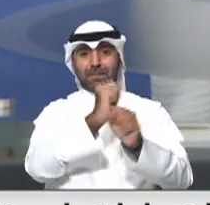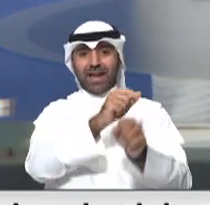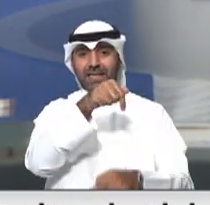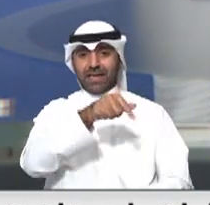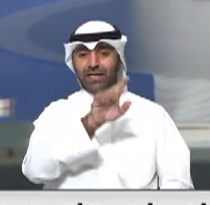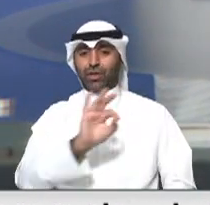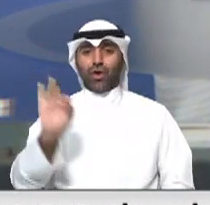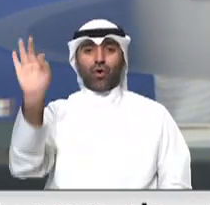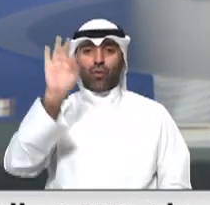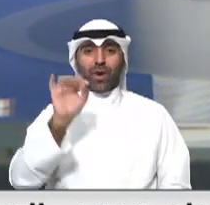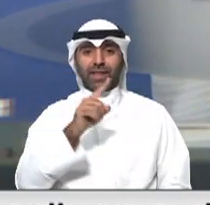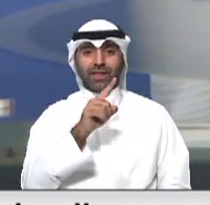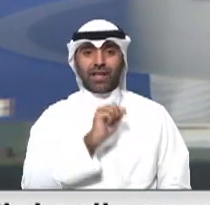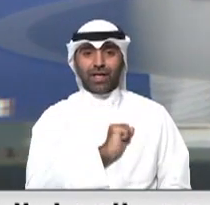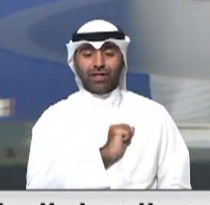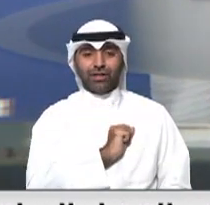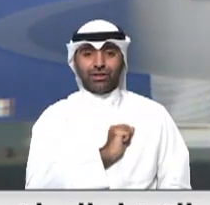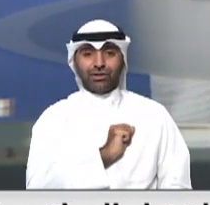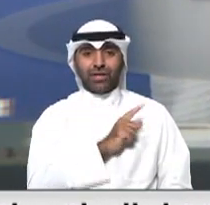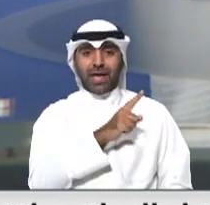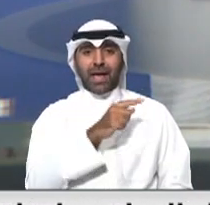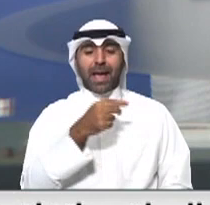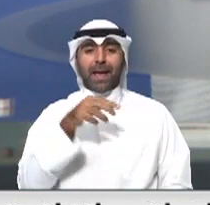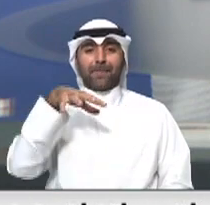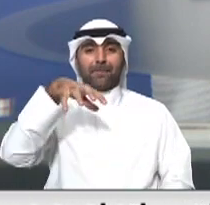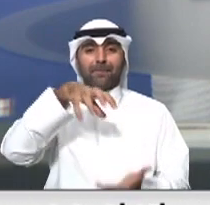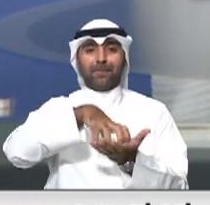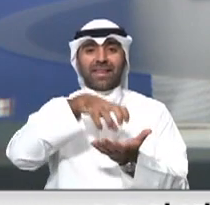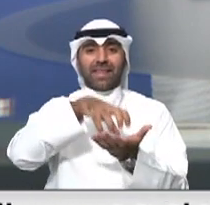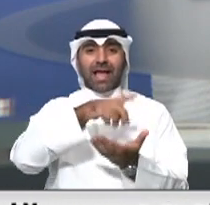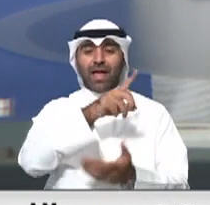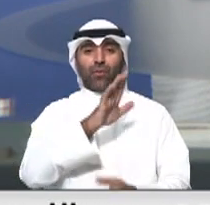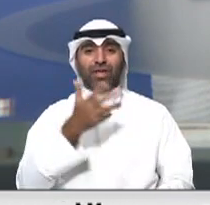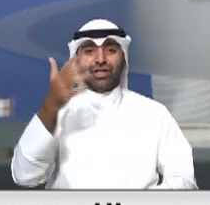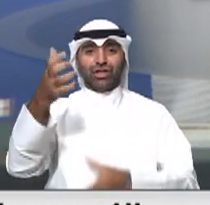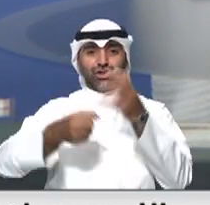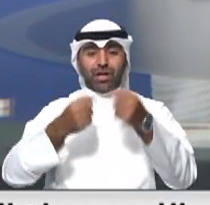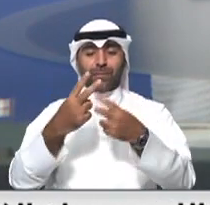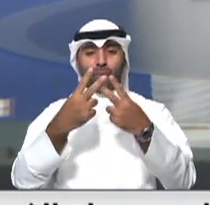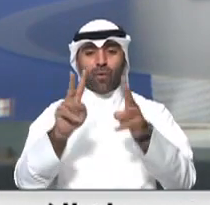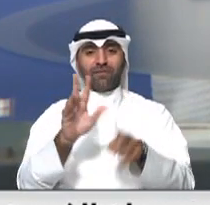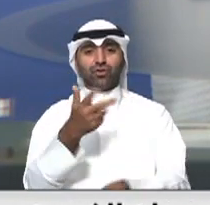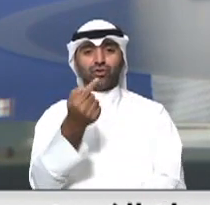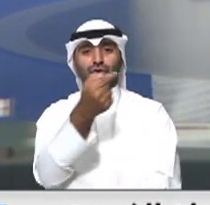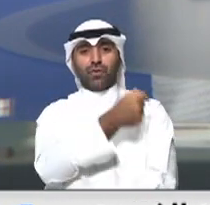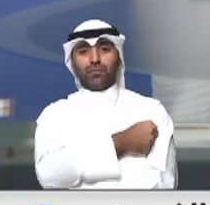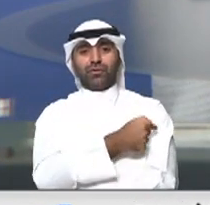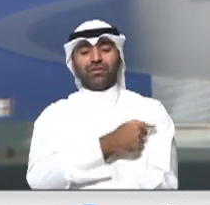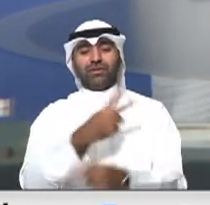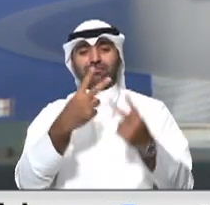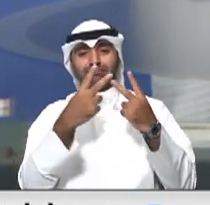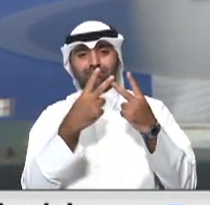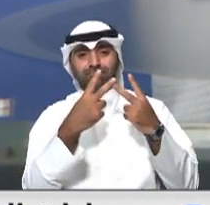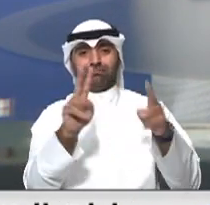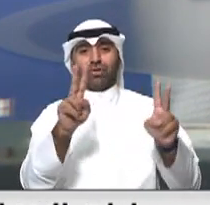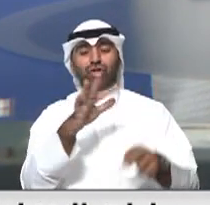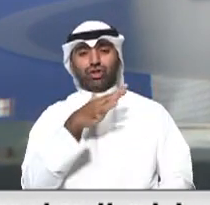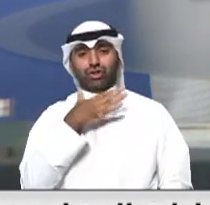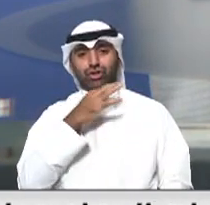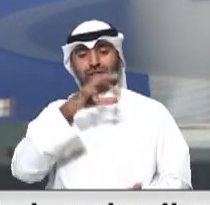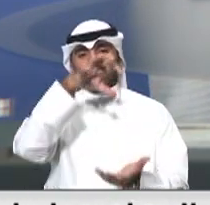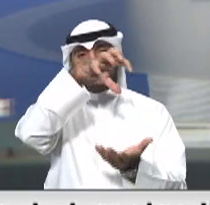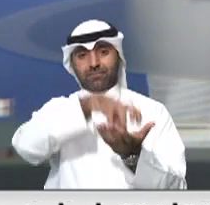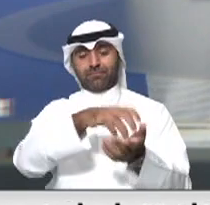المبارك، والموافقة كذلك على تخصيص مسار كابلات أرضية بمنطقة الدوحة لتغذية محطات التحويل